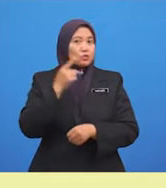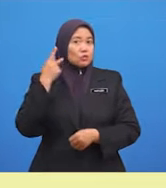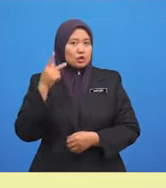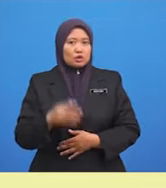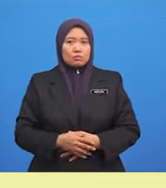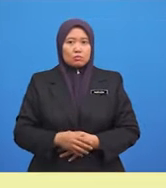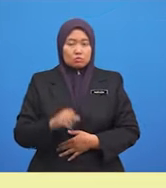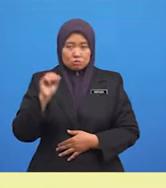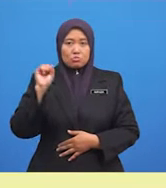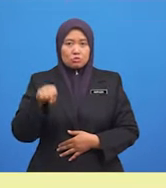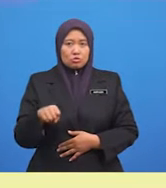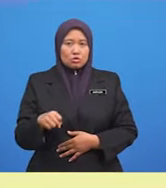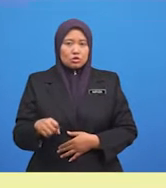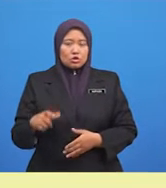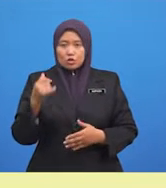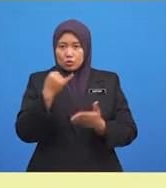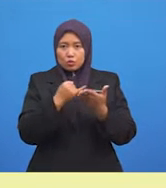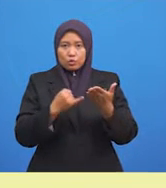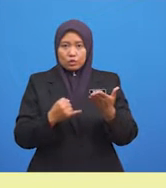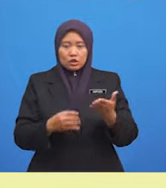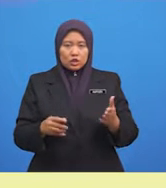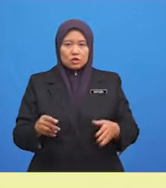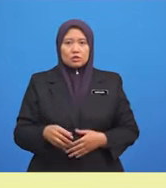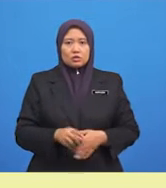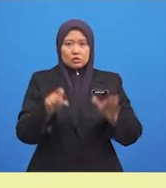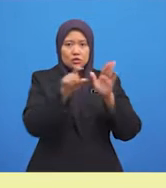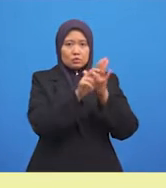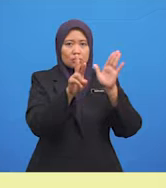Gambar rajah Venn boleh dilukis seperti berikut.